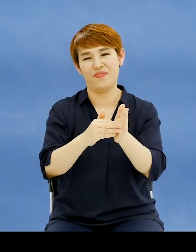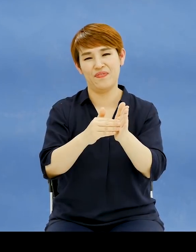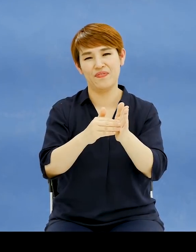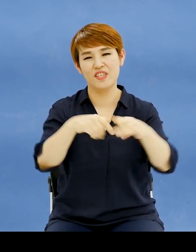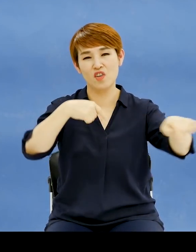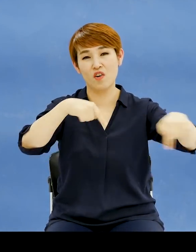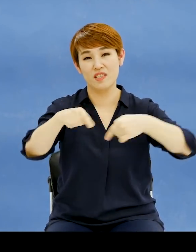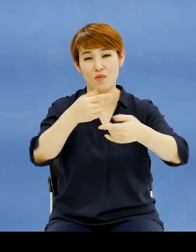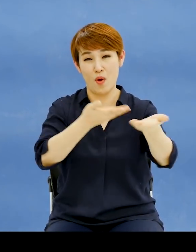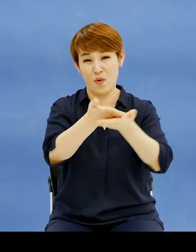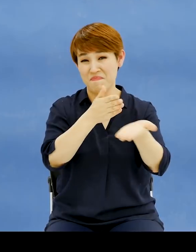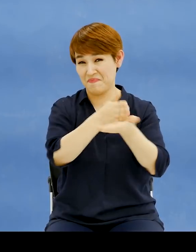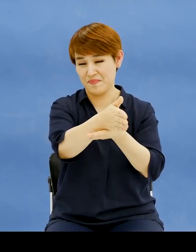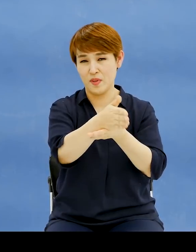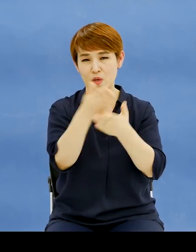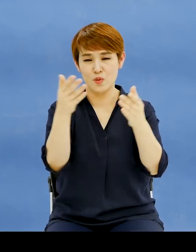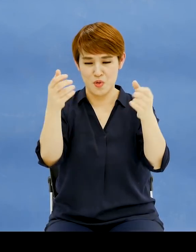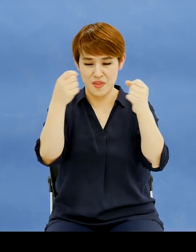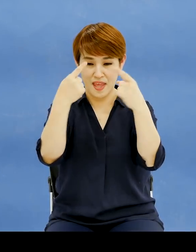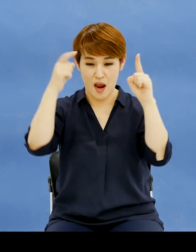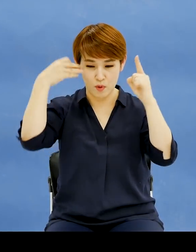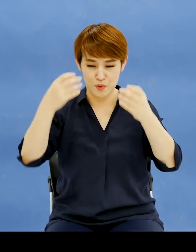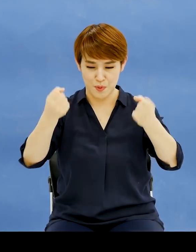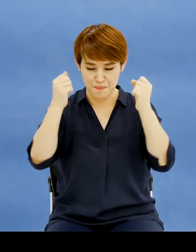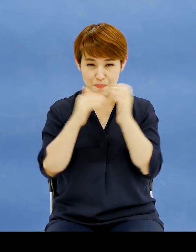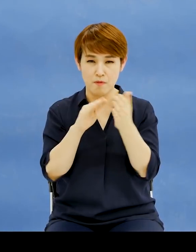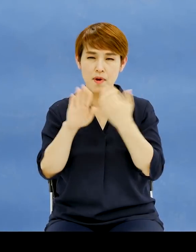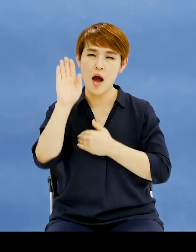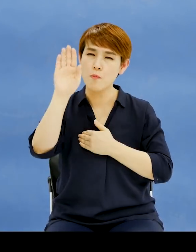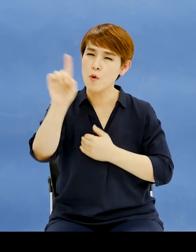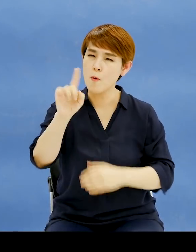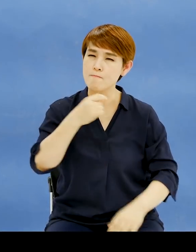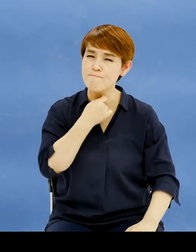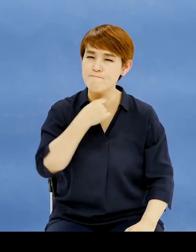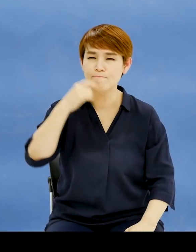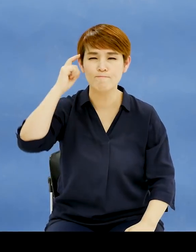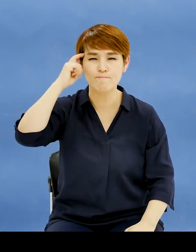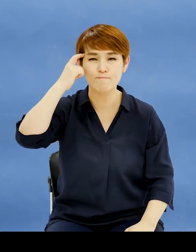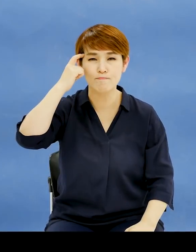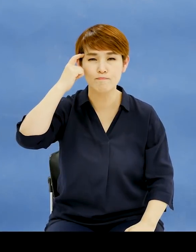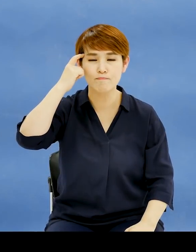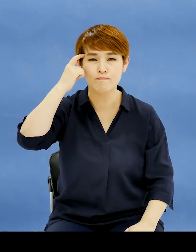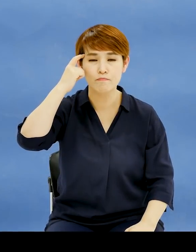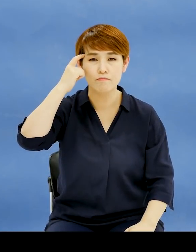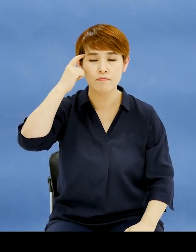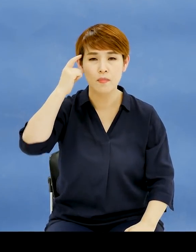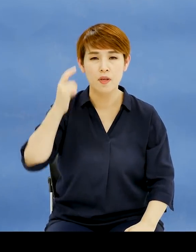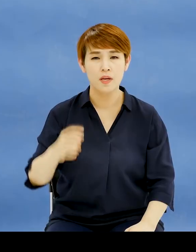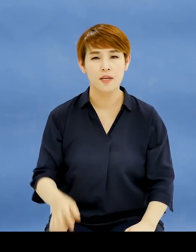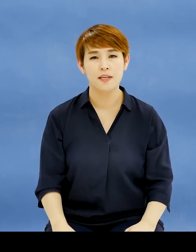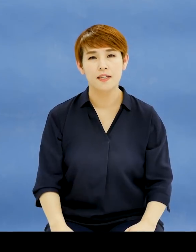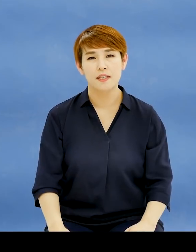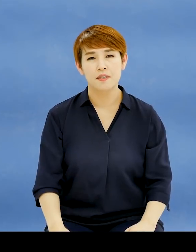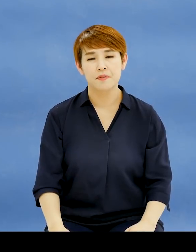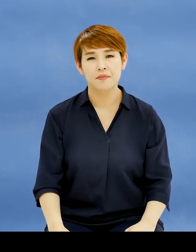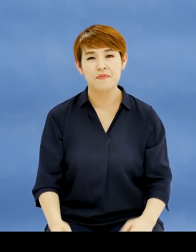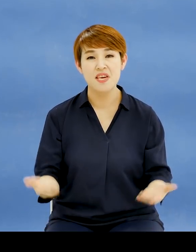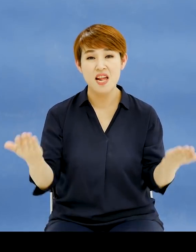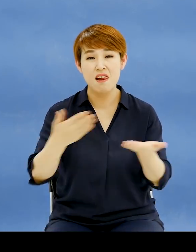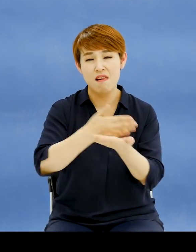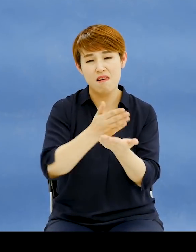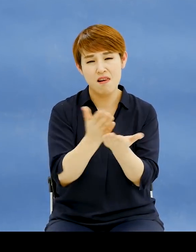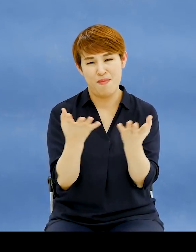대학원까지 갔어요. 네. 근데 대학원 졸업하고 진로를 이제 결정하는데 이런 생각이 들더라고요.